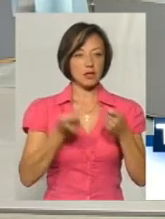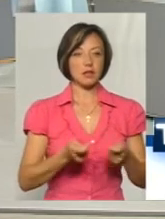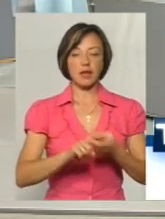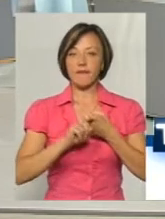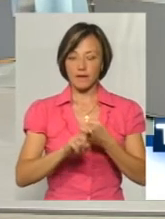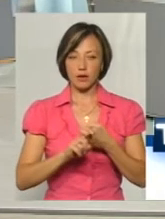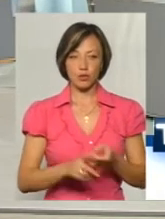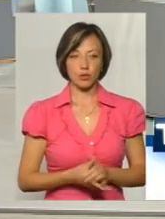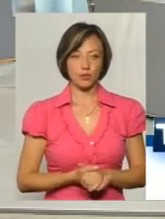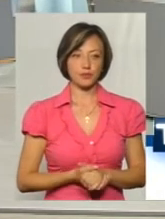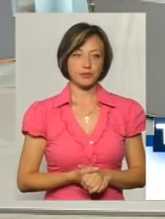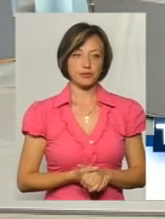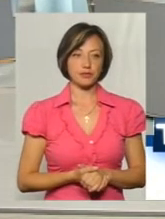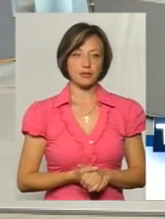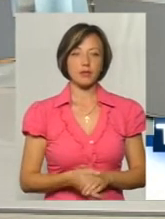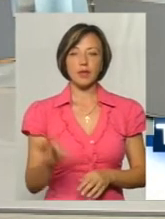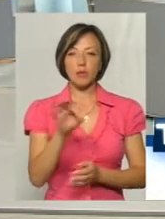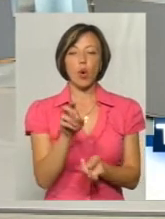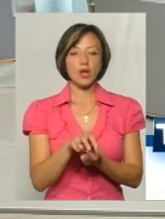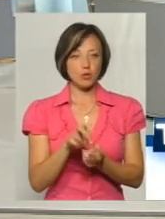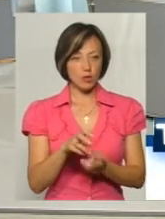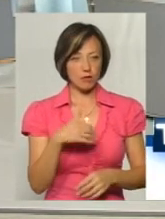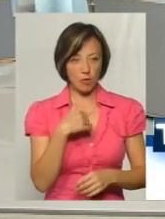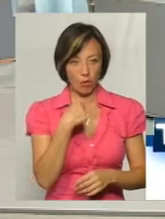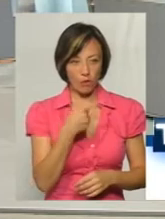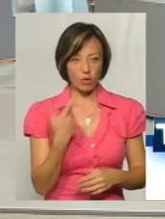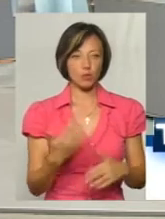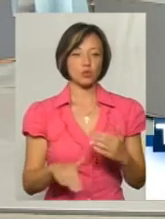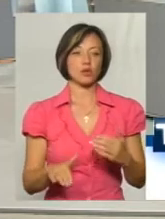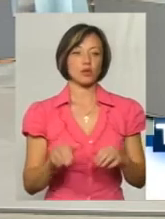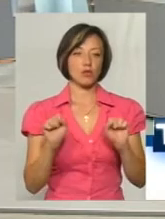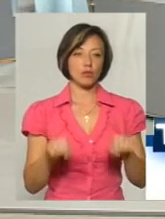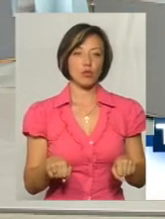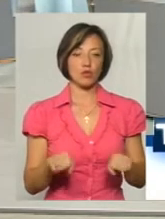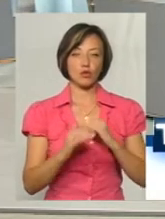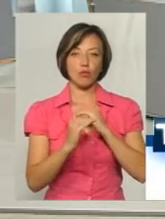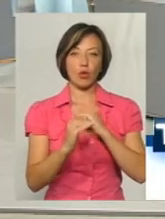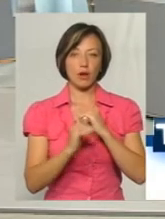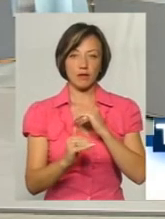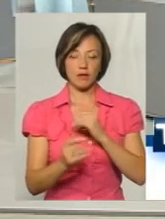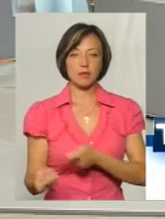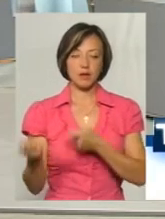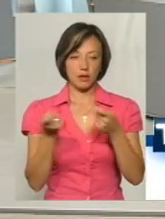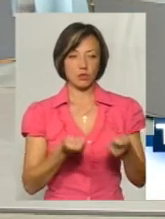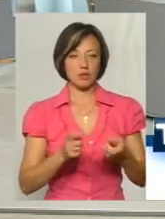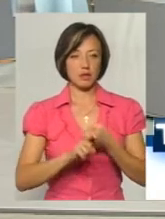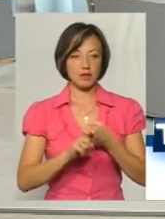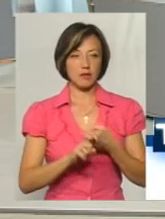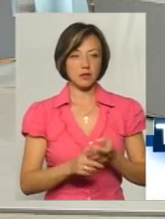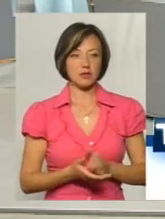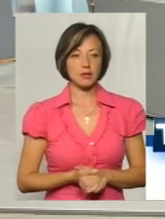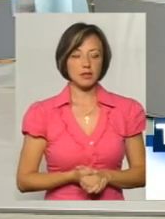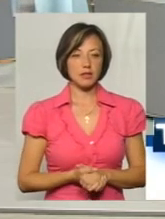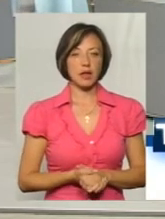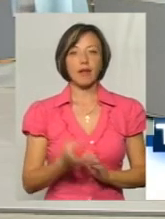вірусу. Про гризунів ми говорили, що вони можуть з полів, там, де